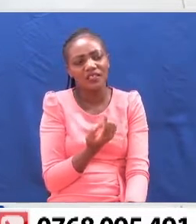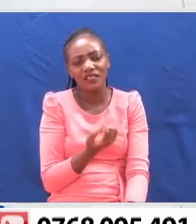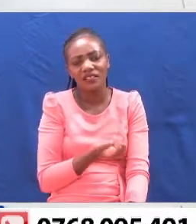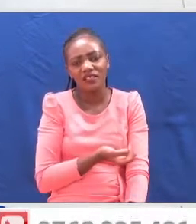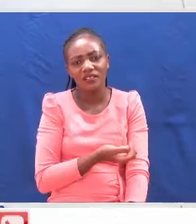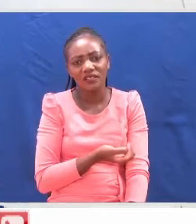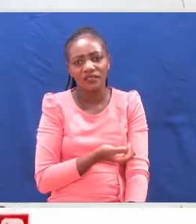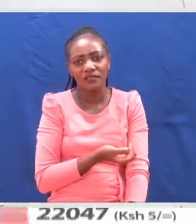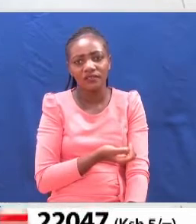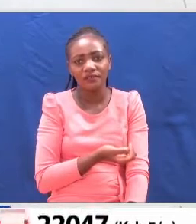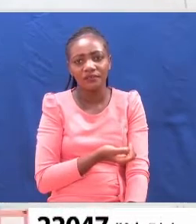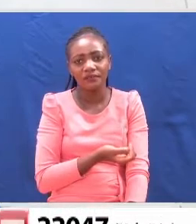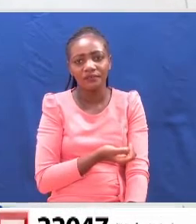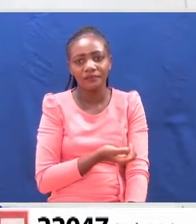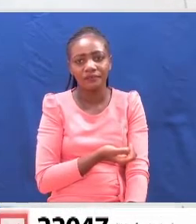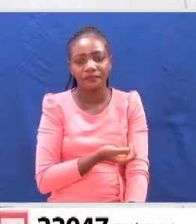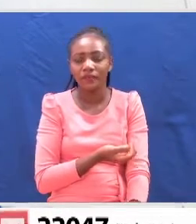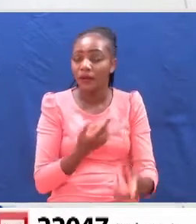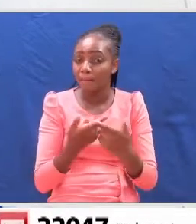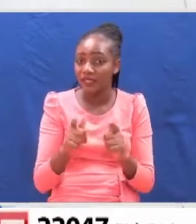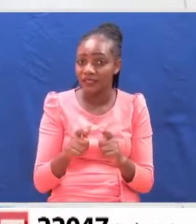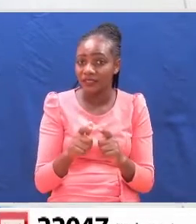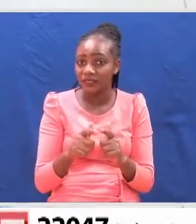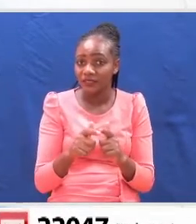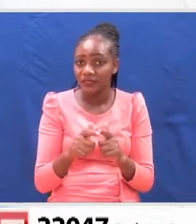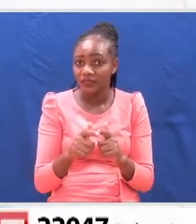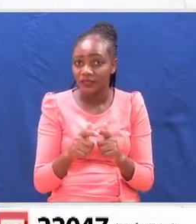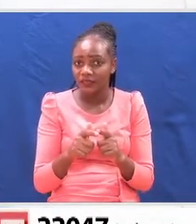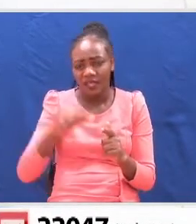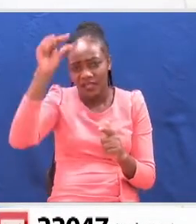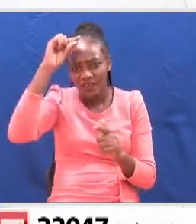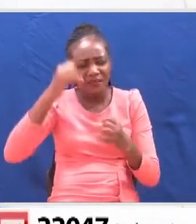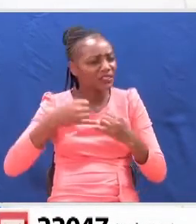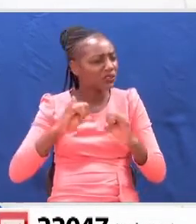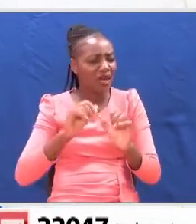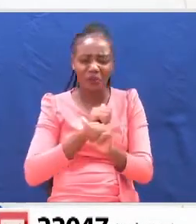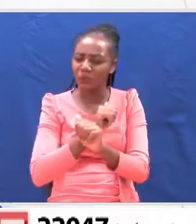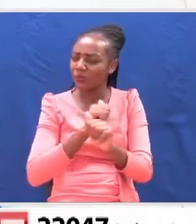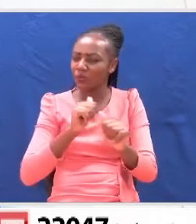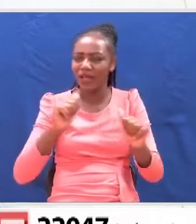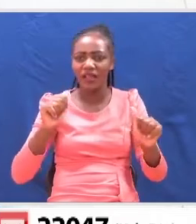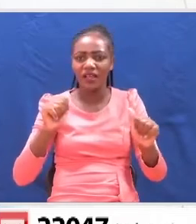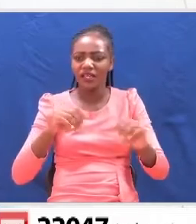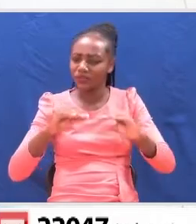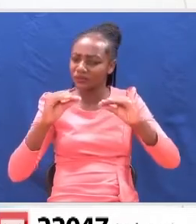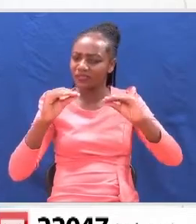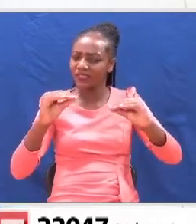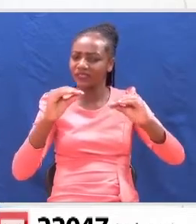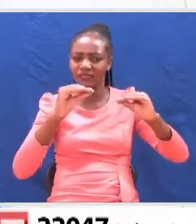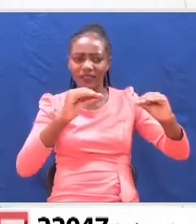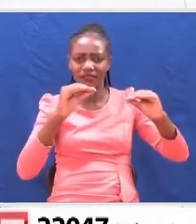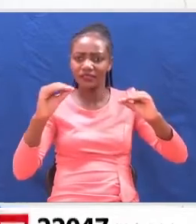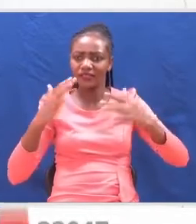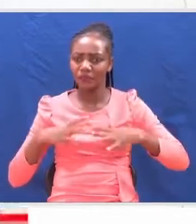empty. Unajua the pessimists. Lakini mafikia serikali ilijaribu sana kueleza watu na